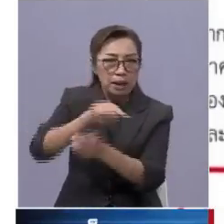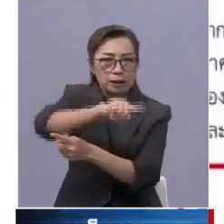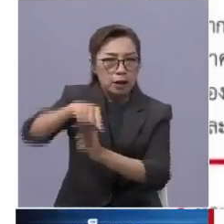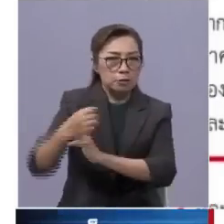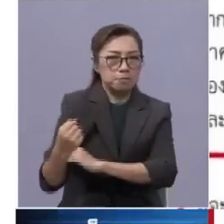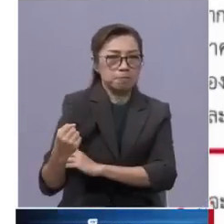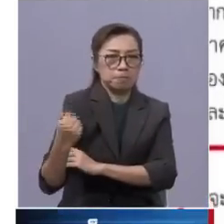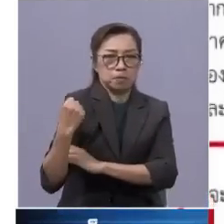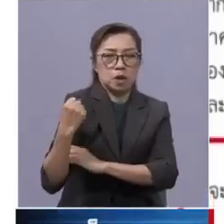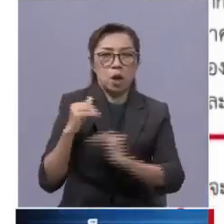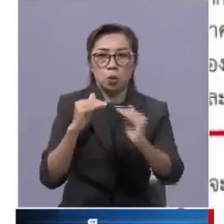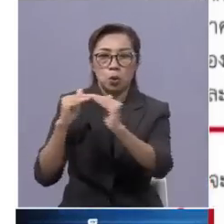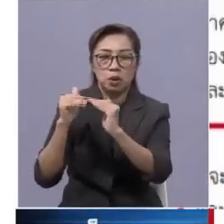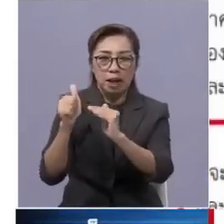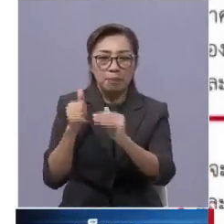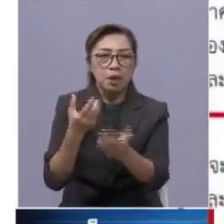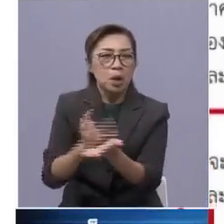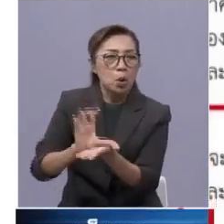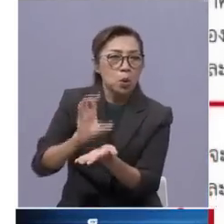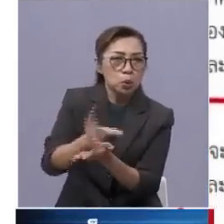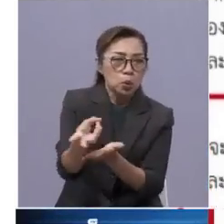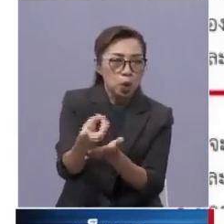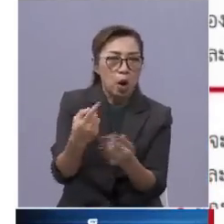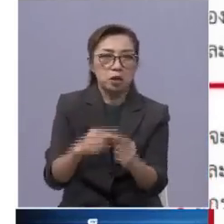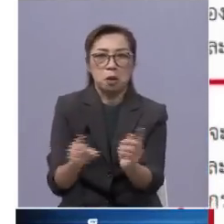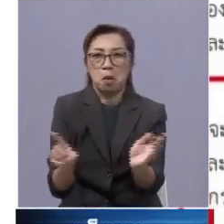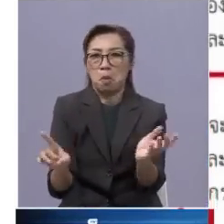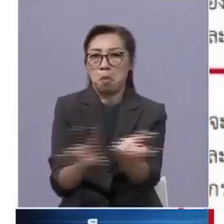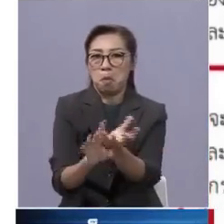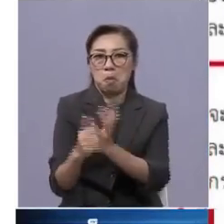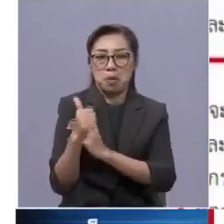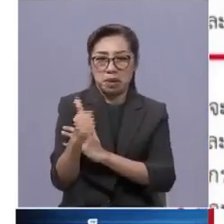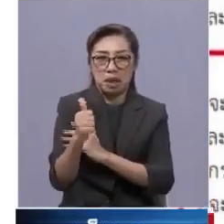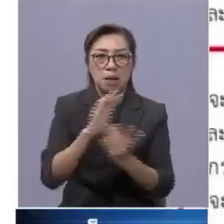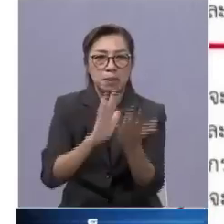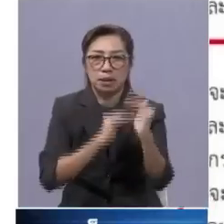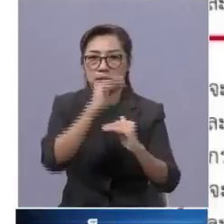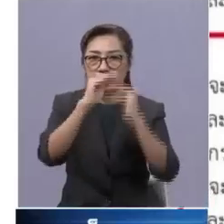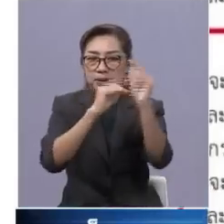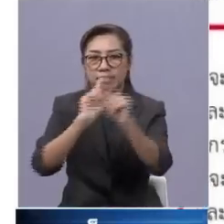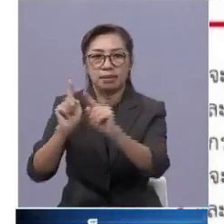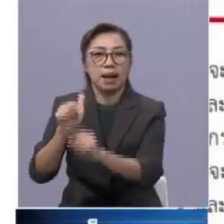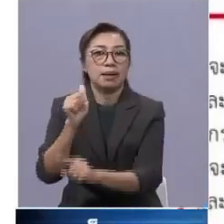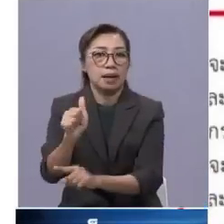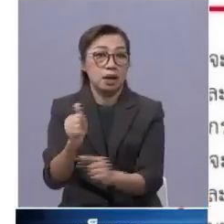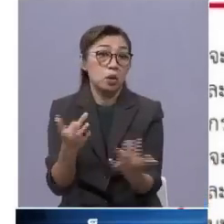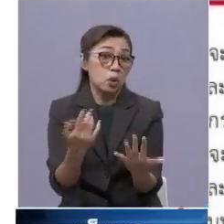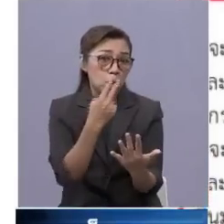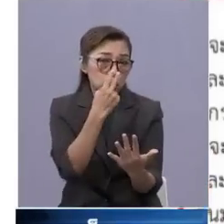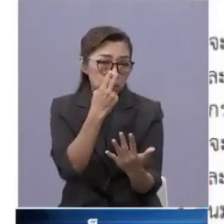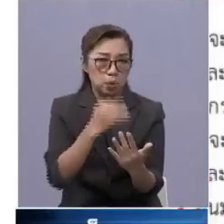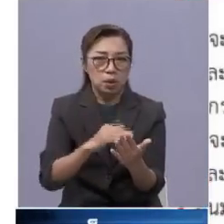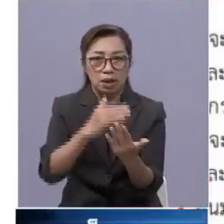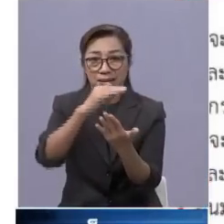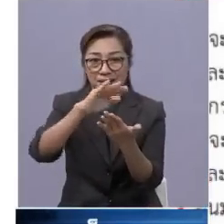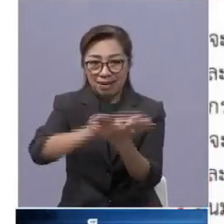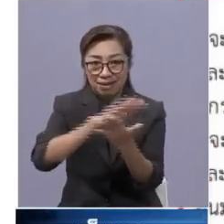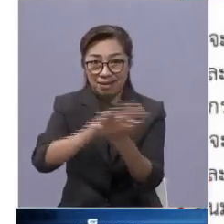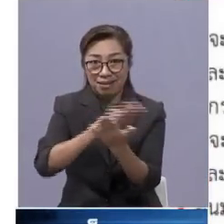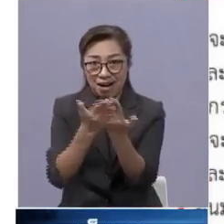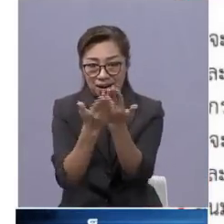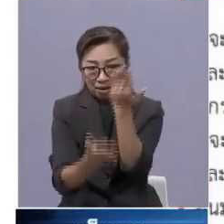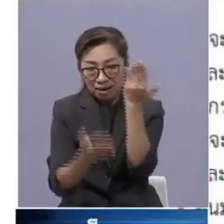สุดแต่สร้างประสิทธิภาพสูงสุดในการพัฒนาประเทศในหลายๆด้านก็ต้องติดตามกันว่า43หน้